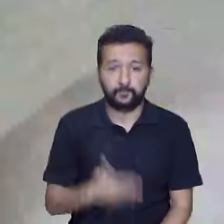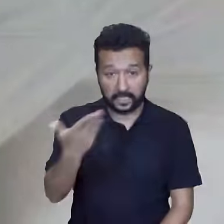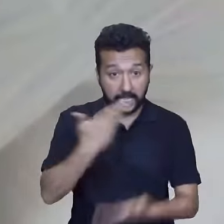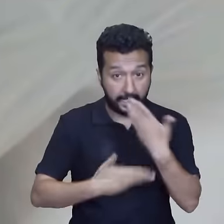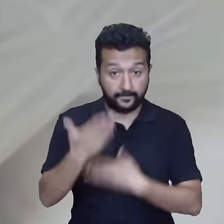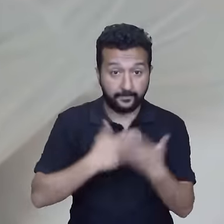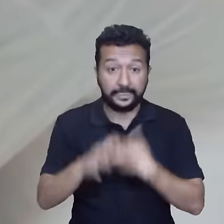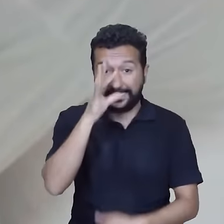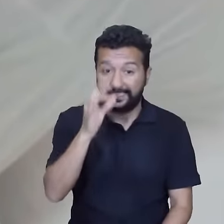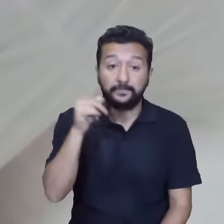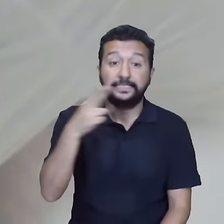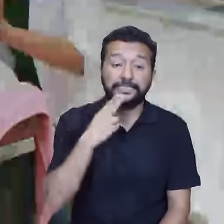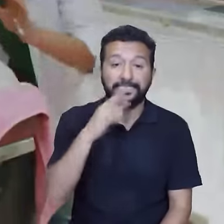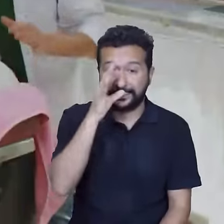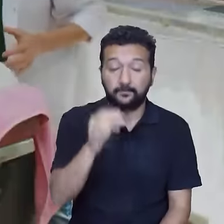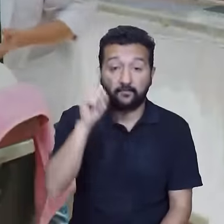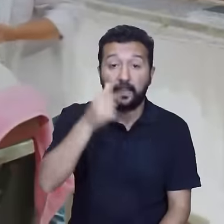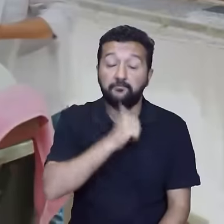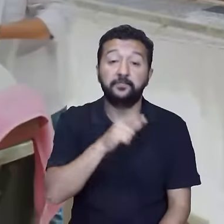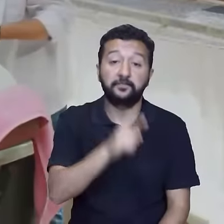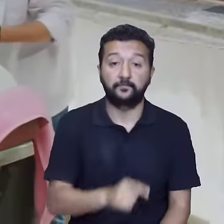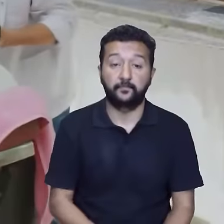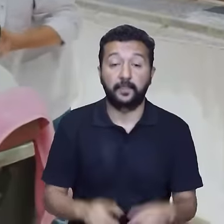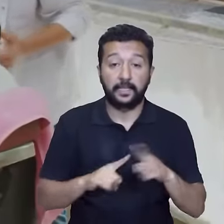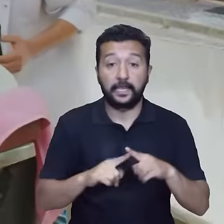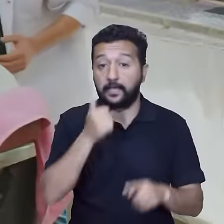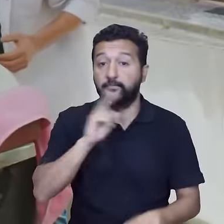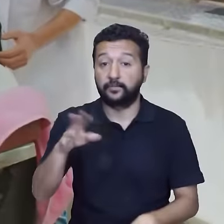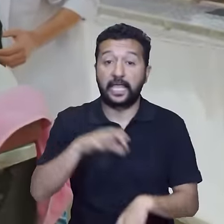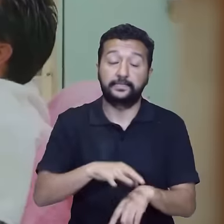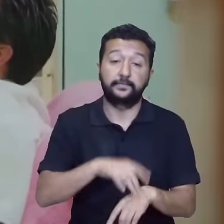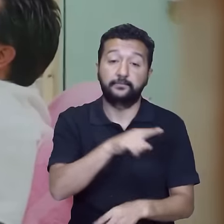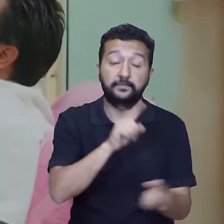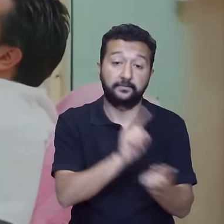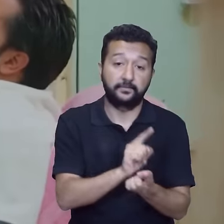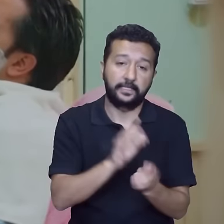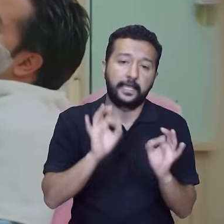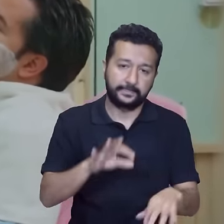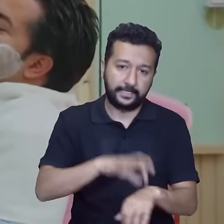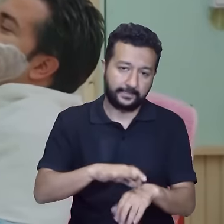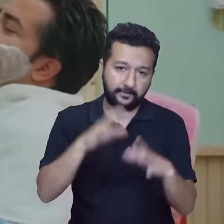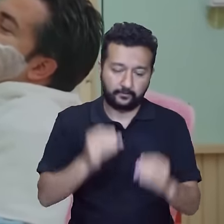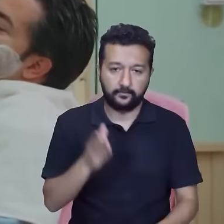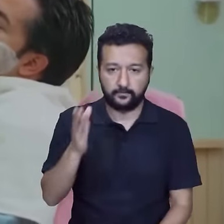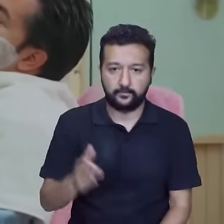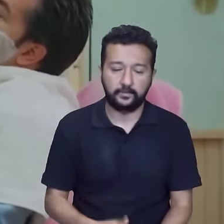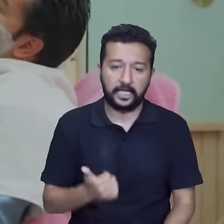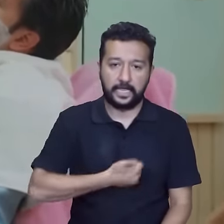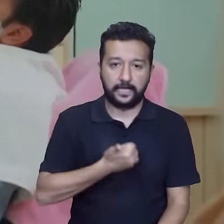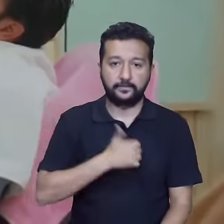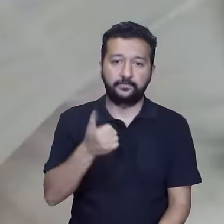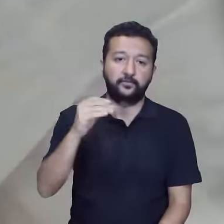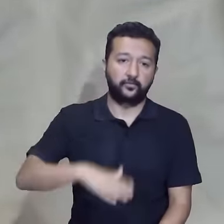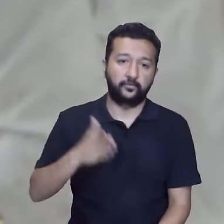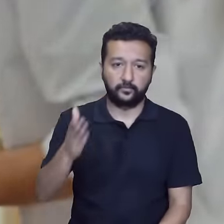Anlat anlat. Kimmiş kimlerdenmiş bu kız? Vallahi abi Tarık abinin hastasıymış. Yani tabii hastası olacak. Artist gibi